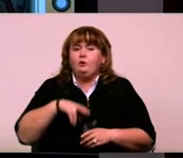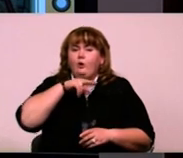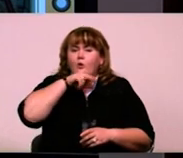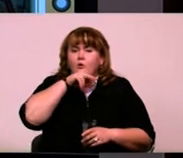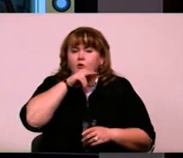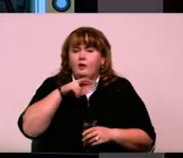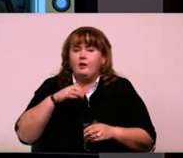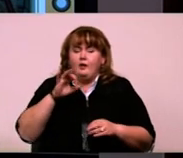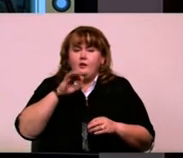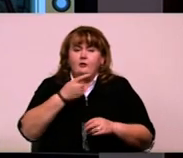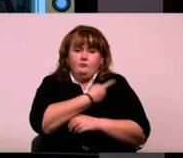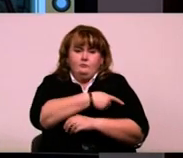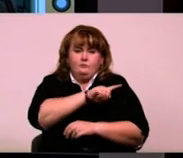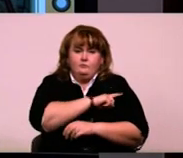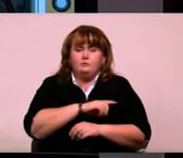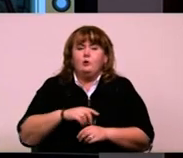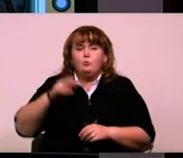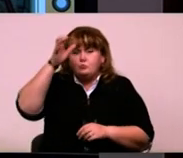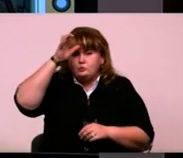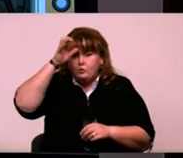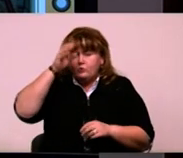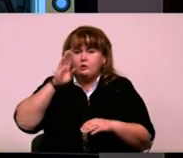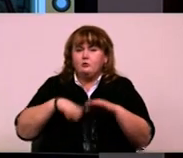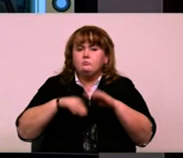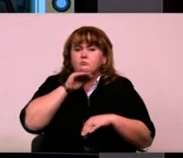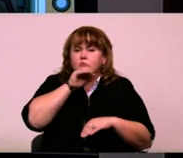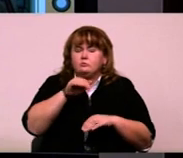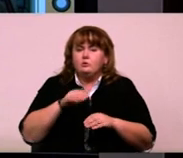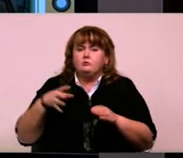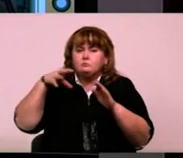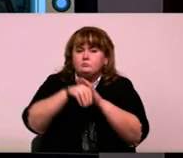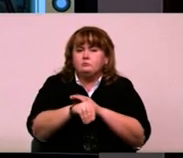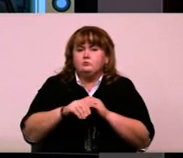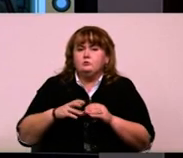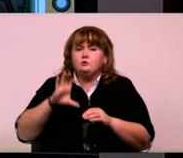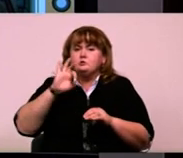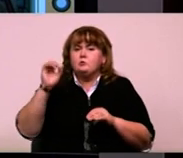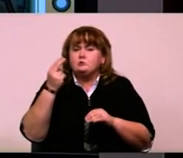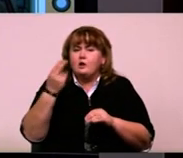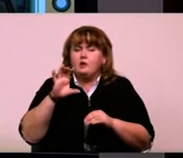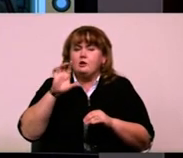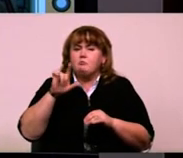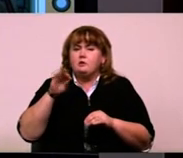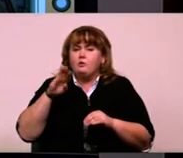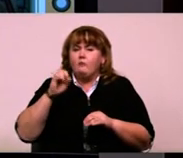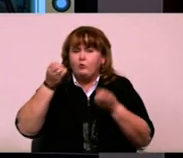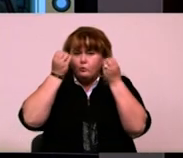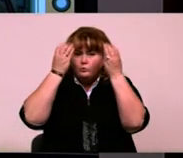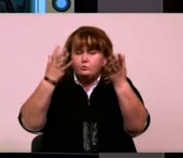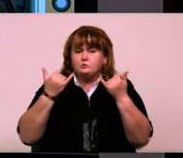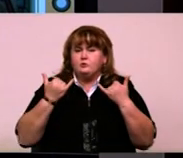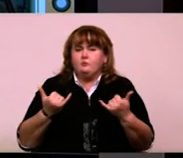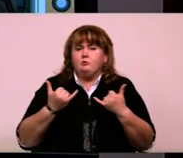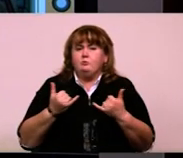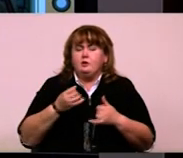Корейские лекари, ученые и ремесленники заложили основы социальной и бытовой культуры